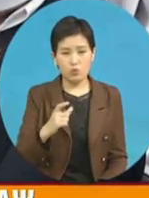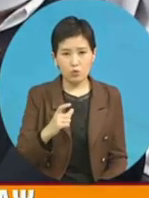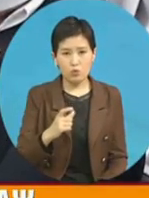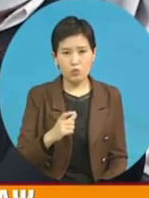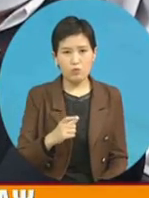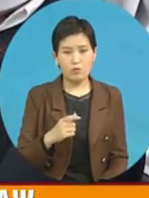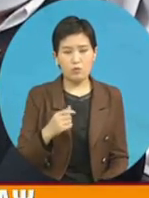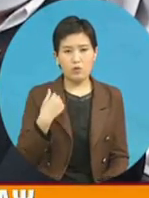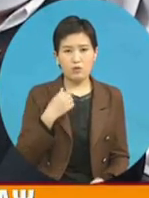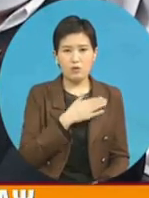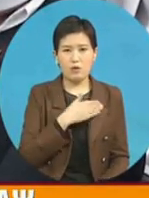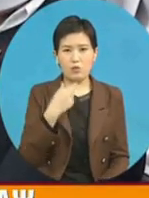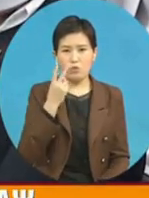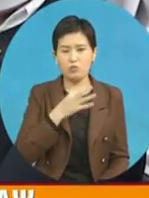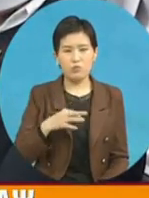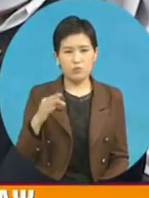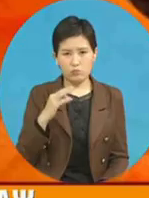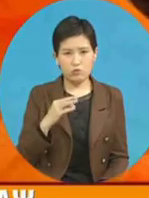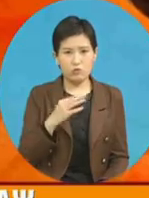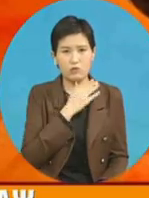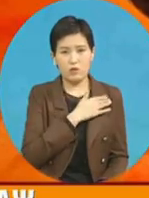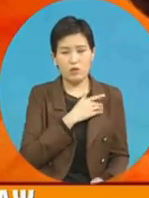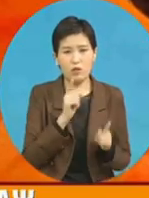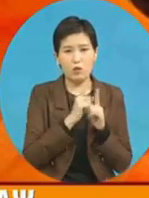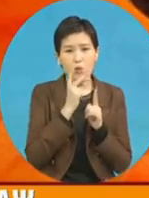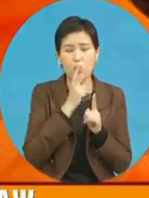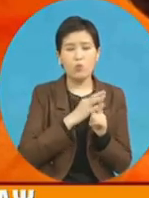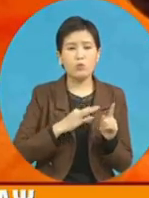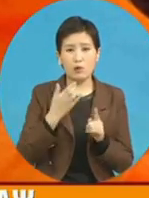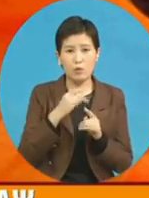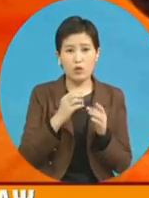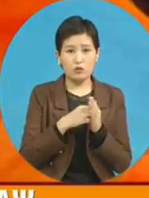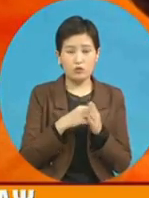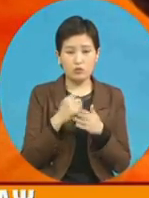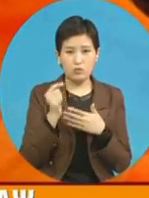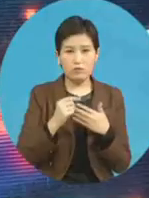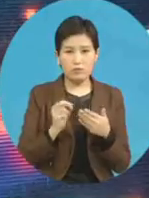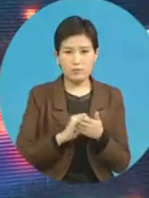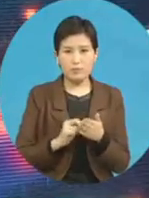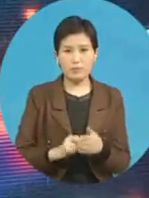эрхэлж байгаагүй, эрүүгийн хариуцлага хүлээж байгаагүй иргэн хэмээн заасан байдаг юм а.